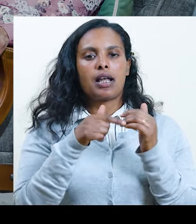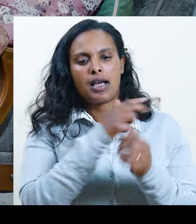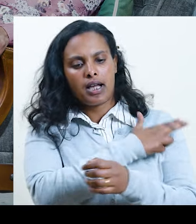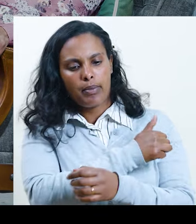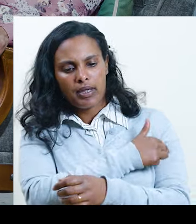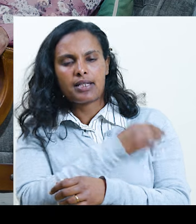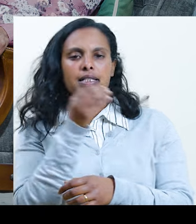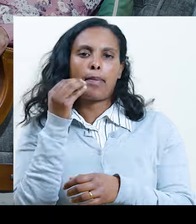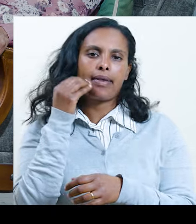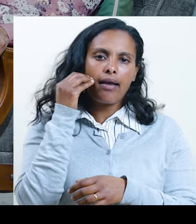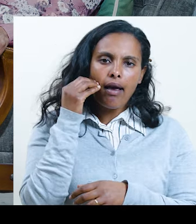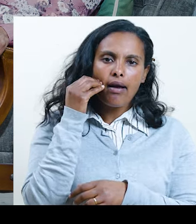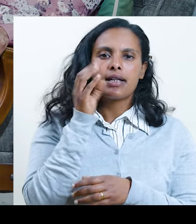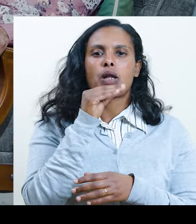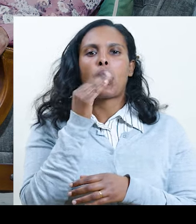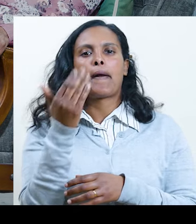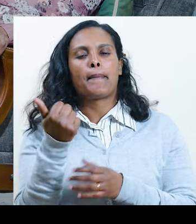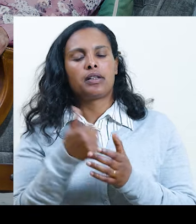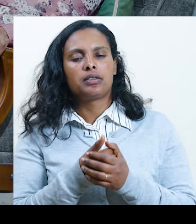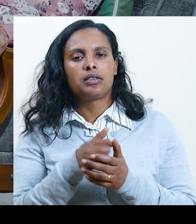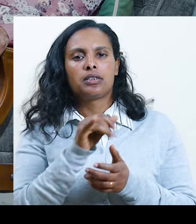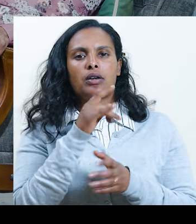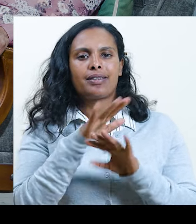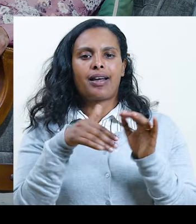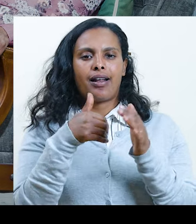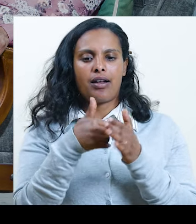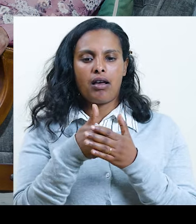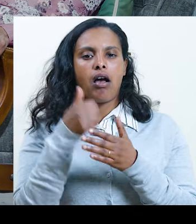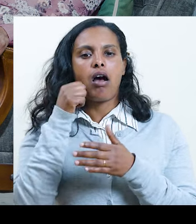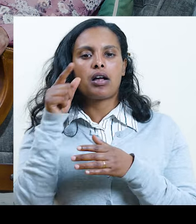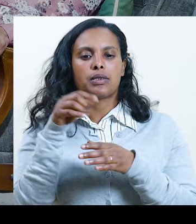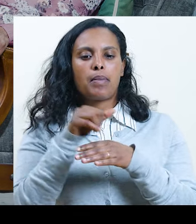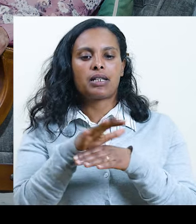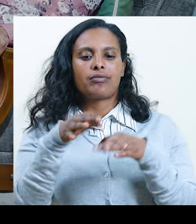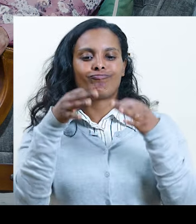ስለ ህክምና ስለ መጠለያ ስለተለያዩ ነገሮች ስናወራ ነበር እና እንደው